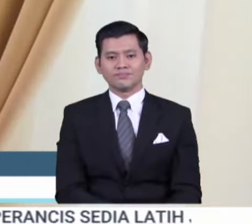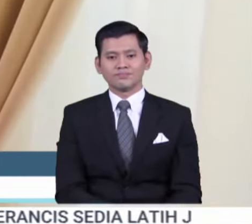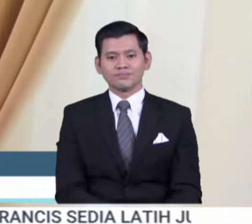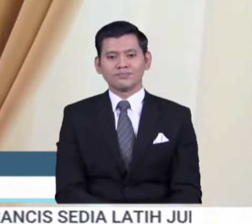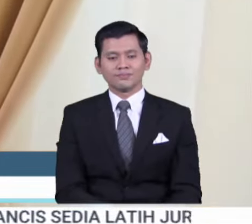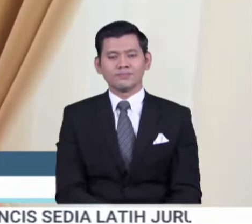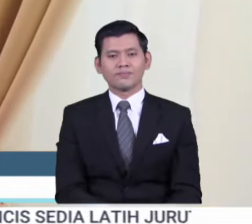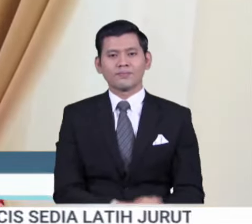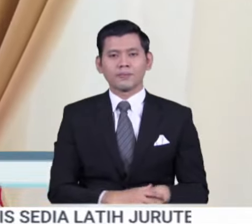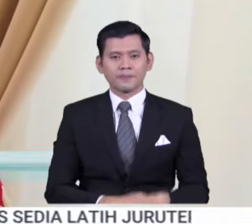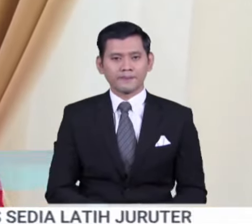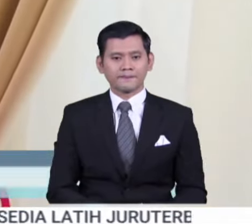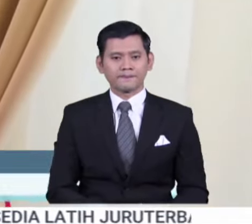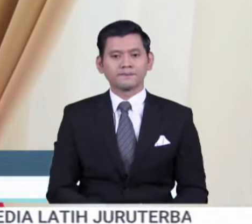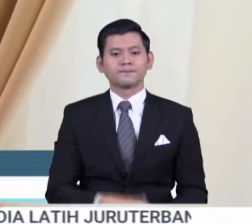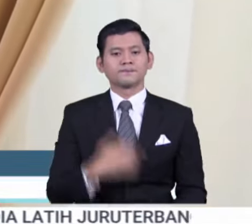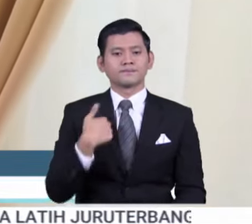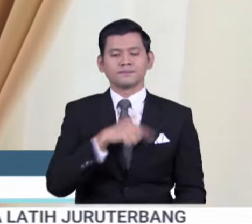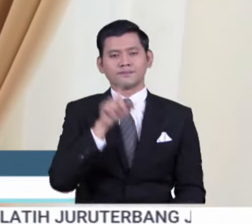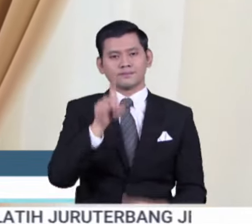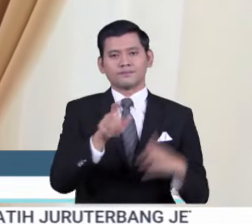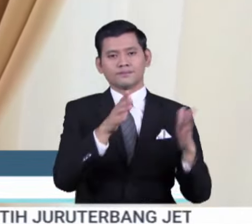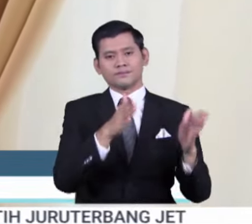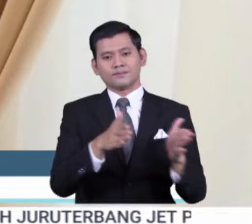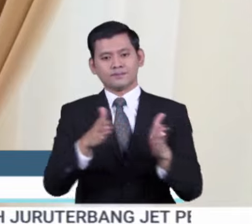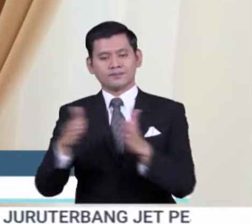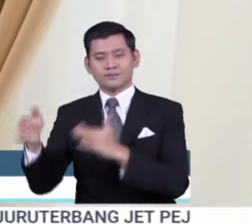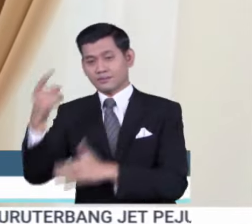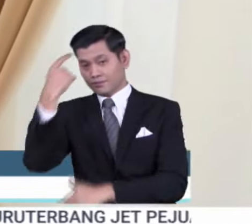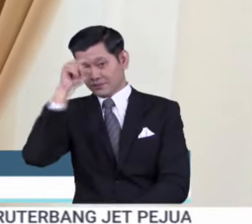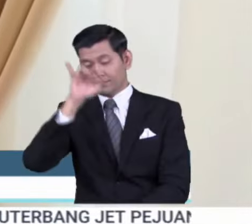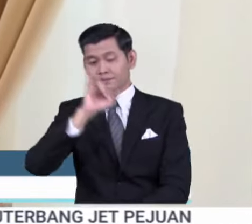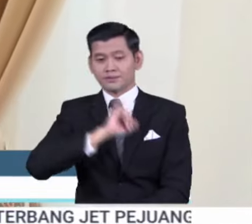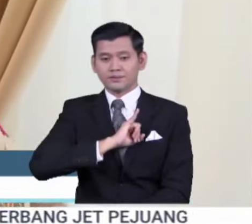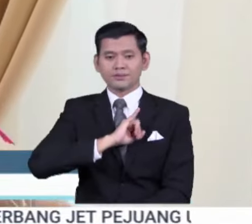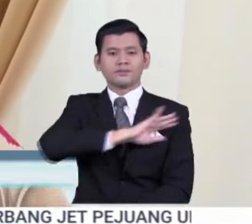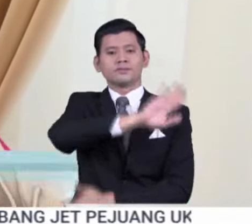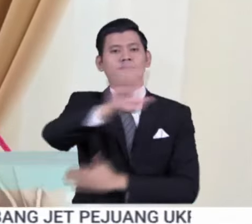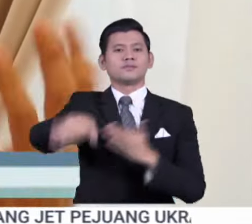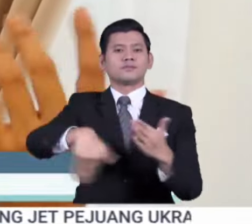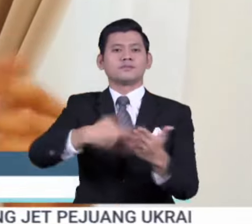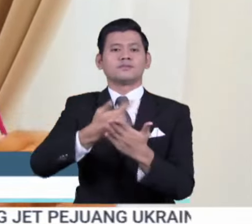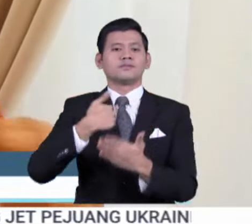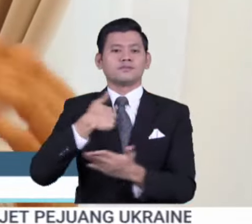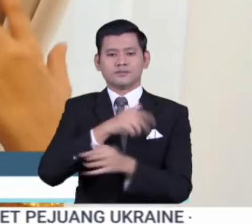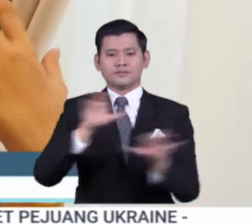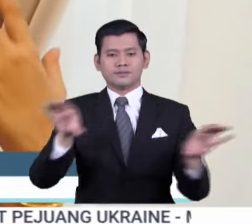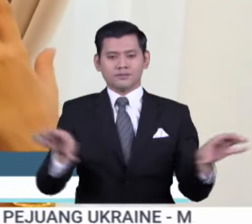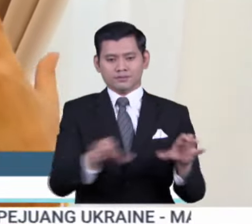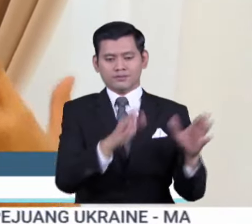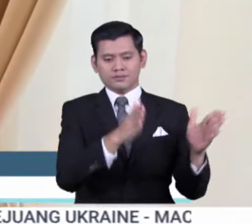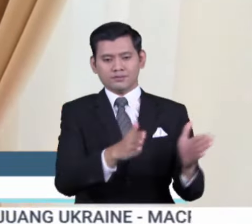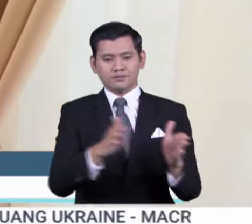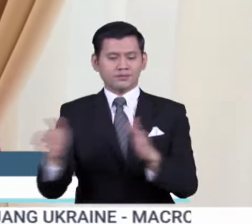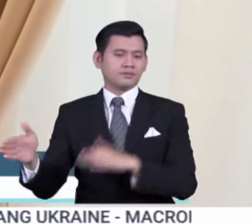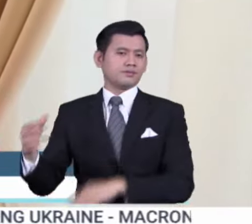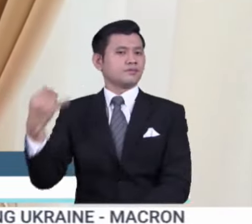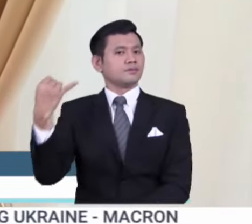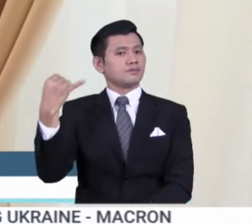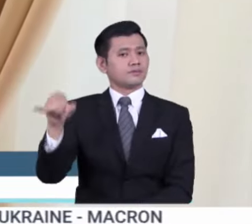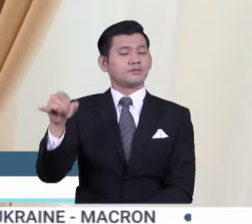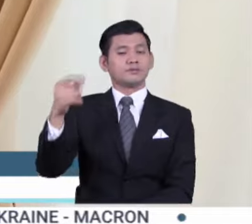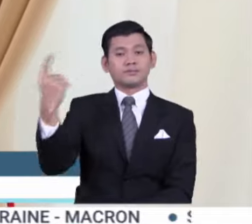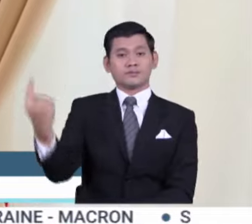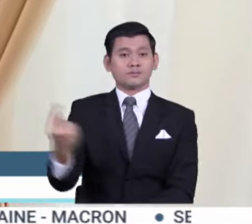Some gimmick, some strategy. So for me, segala benda yang kita buat tu kena ada plan. I cannot like every time